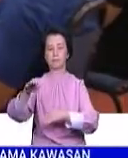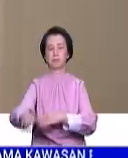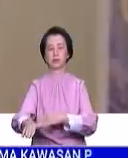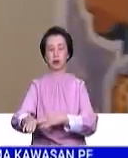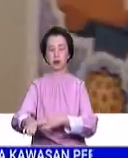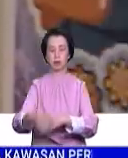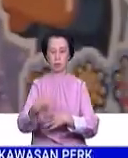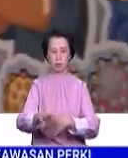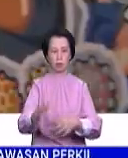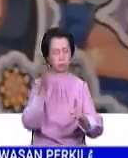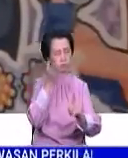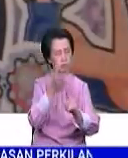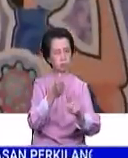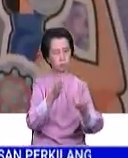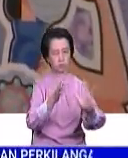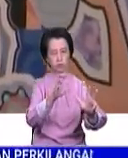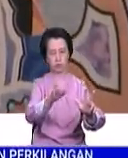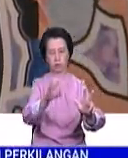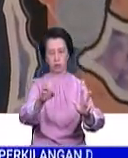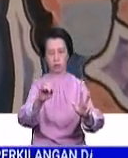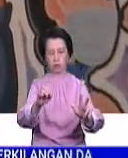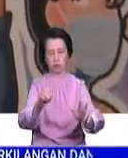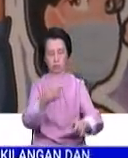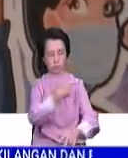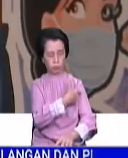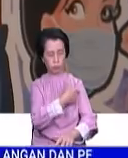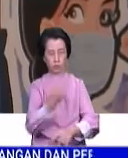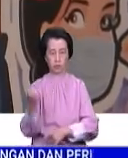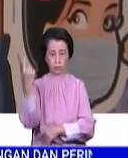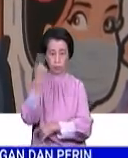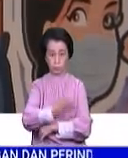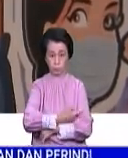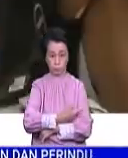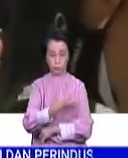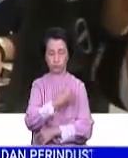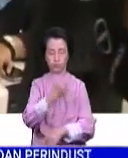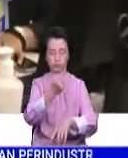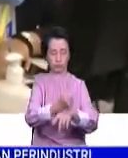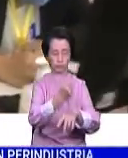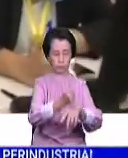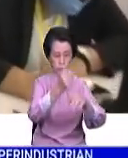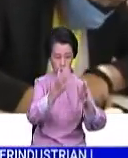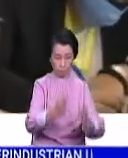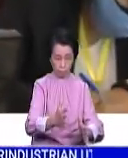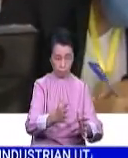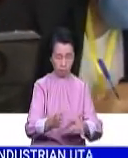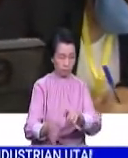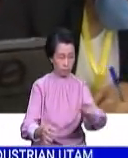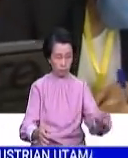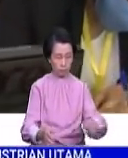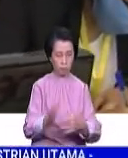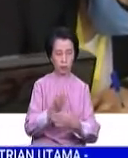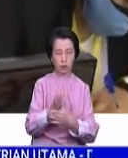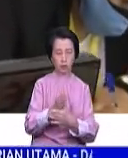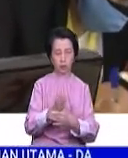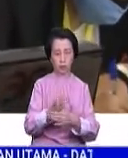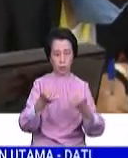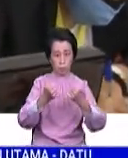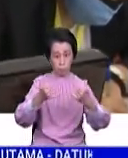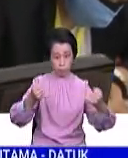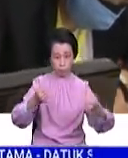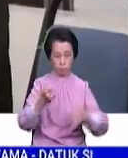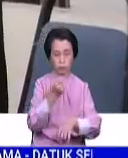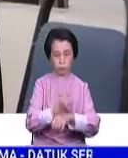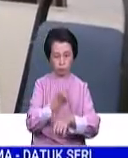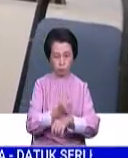sasaran sebanyak 300 dos vaksin setiap hari. Sementara itu, para petugas yang ditemui sempat berkongsi jenis